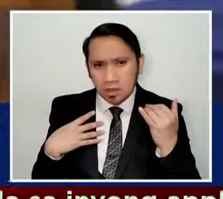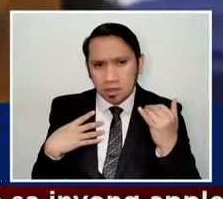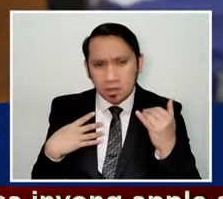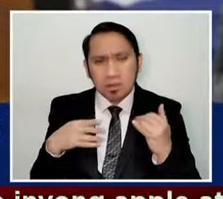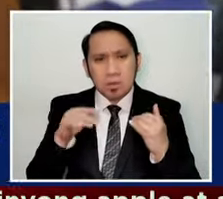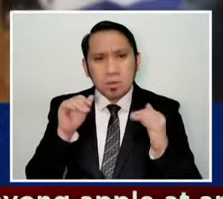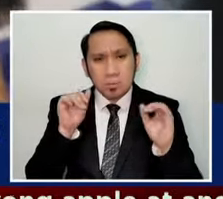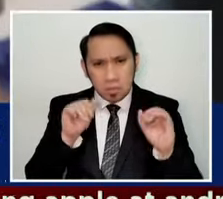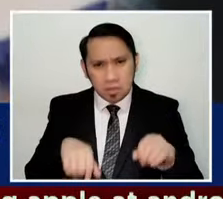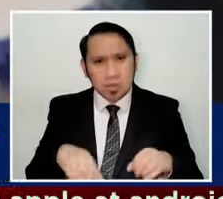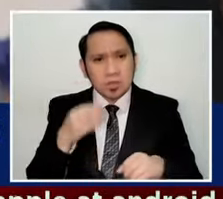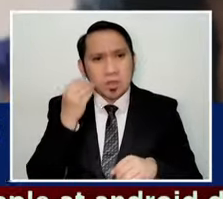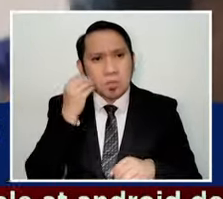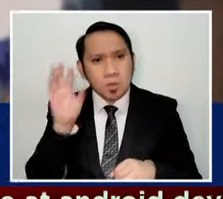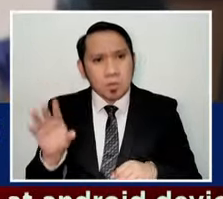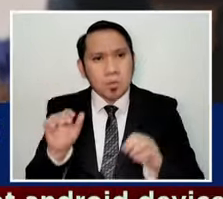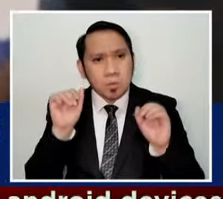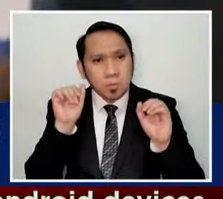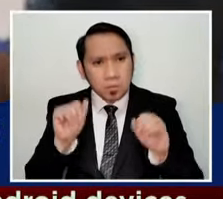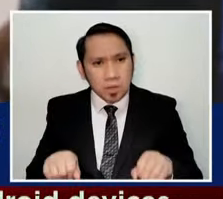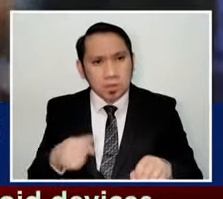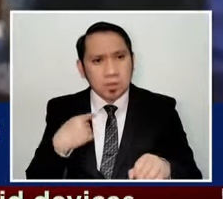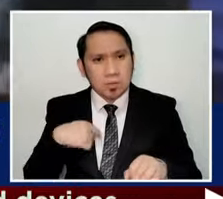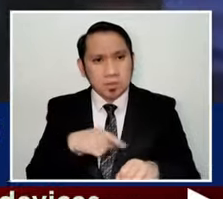pwede siyang umuwi at pwede kaming magharap.